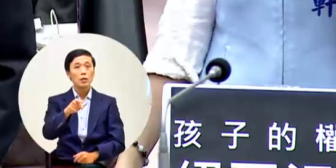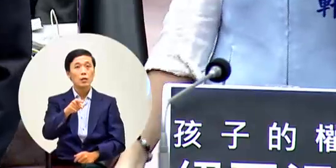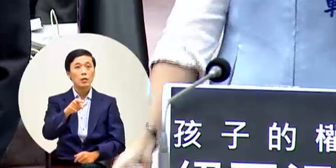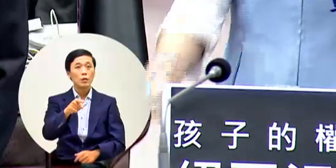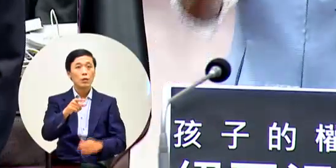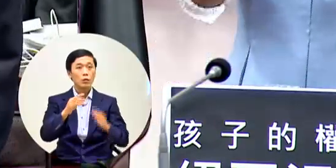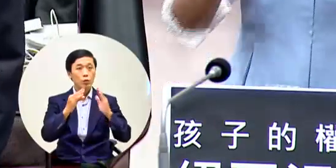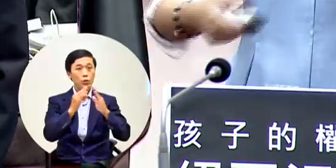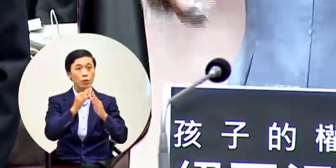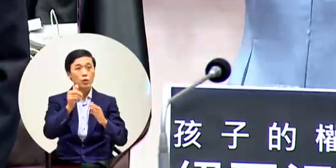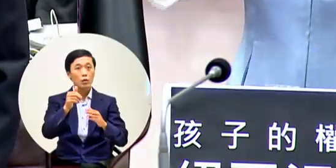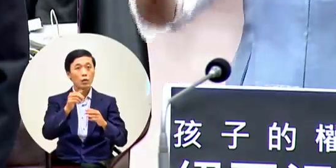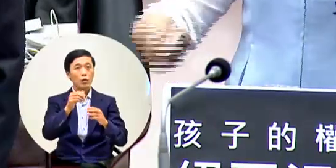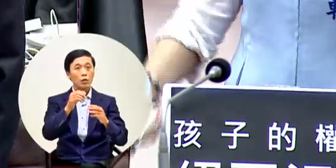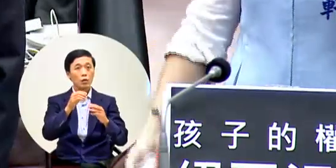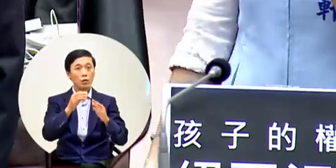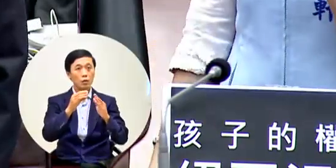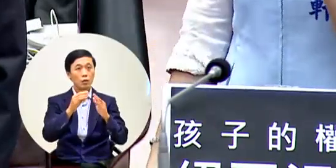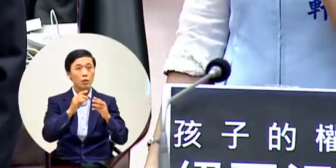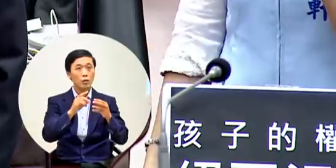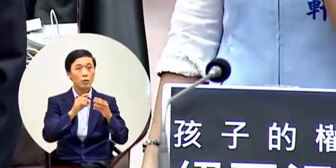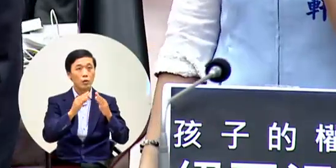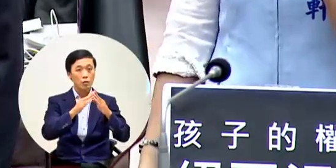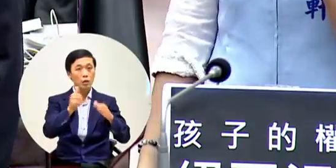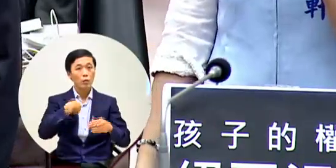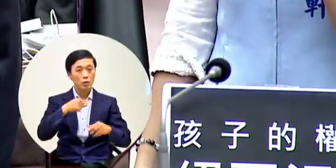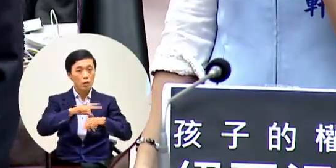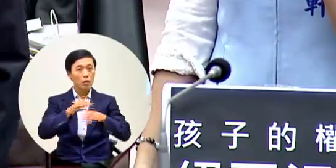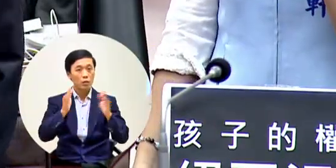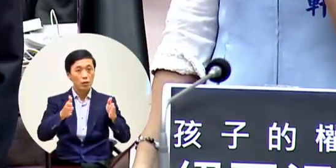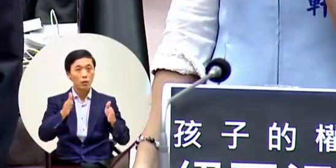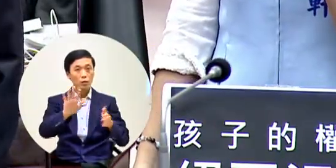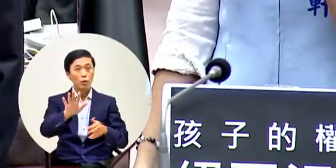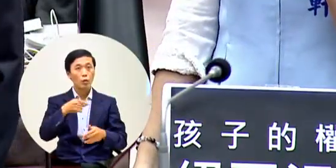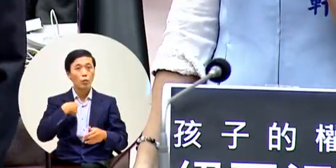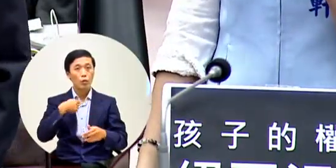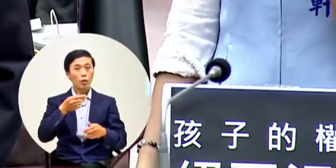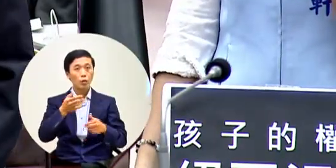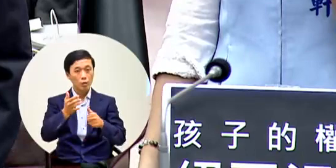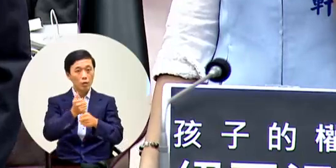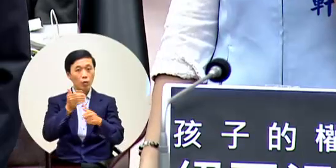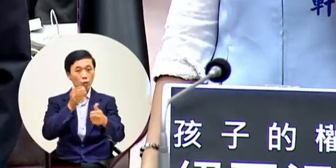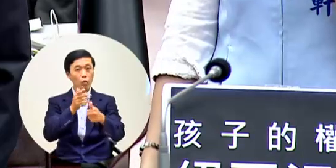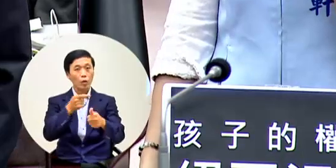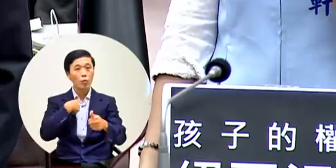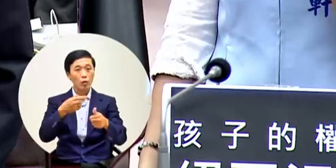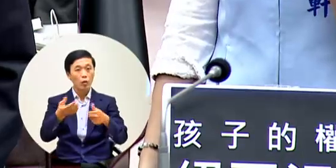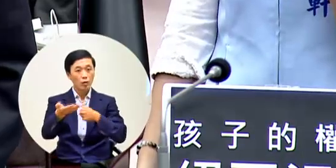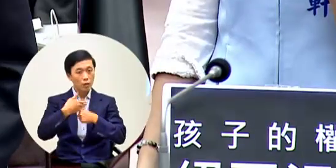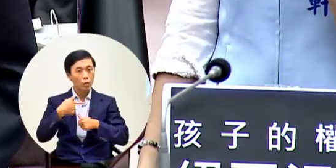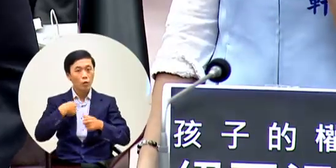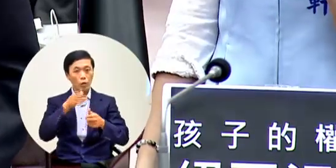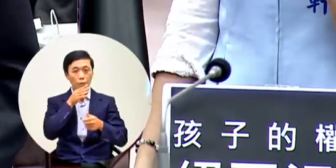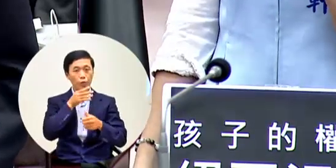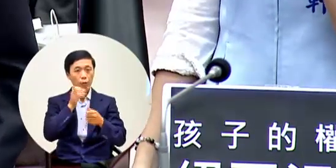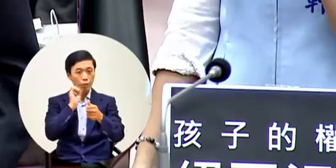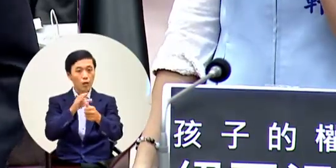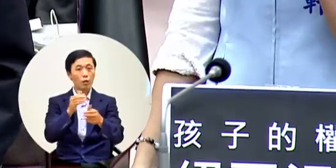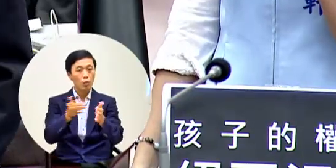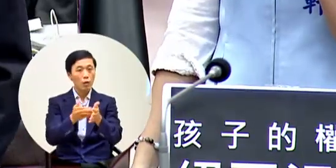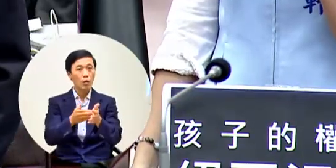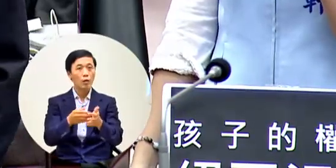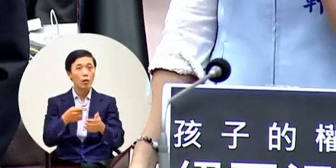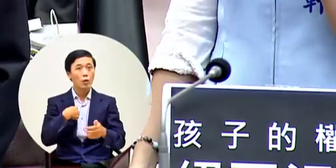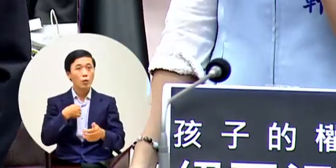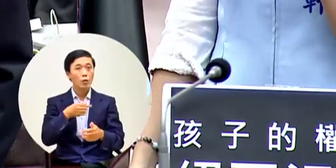时间有限了，我剩一分多钟，麻烦你就是简单讲你的心声。 你时间有限，你总是要让我讲完嘛。 那我让你讲， 啊、 好。 对啊，